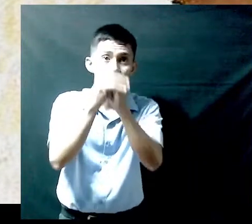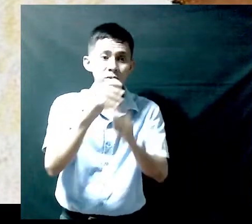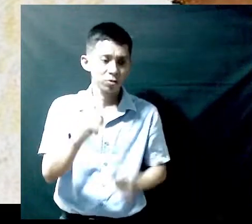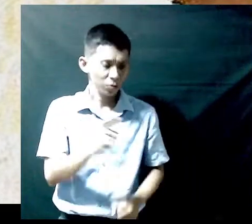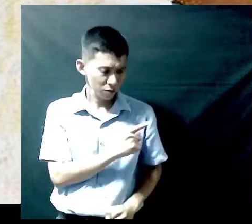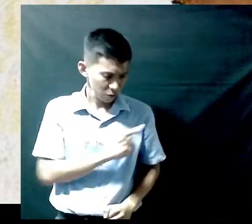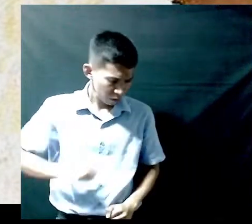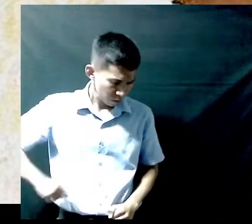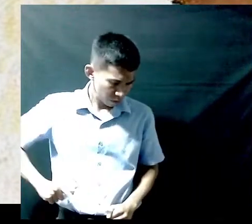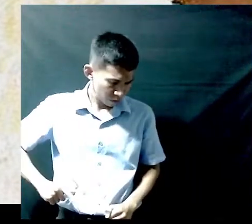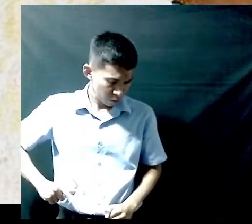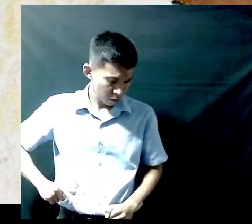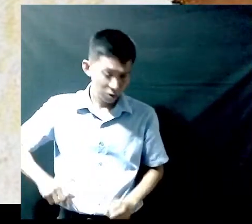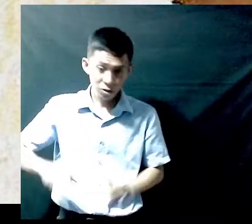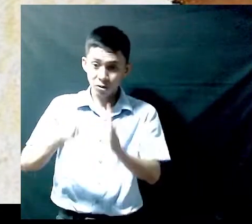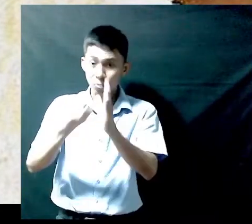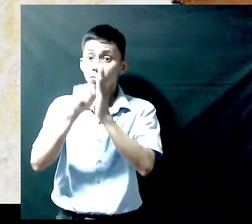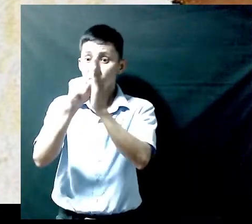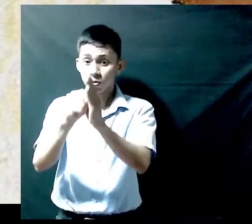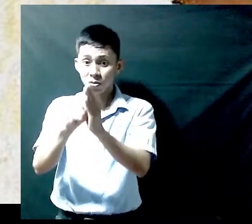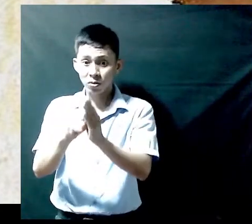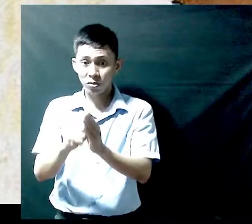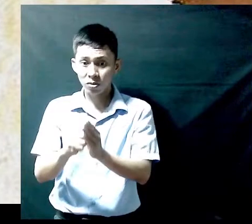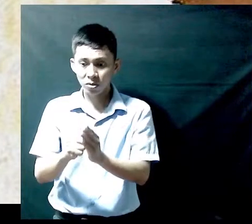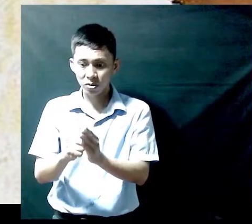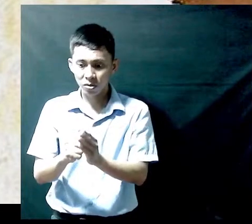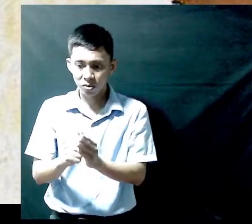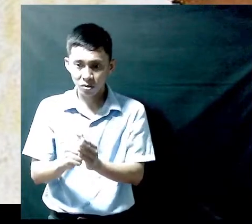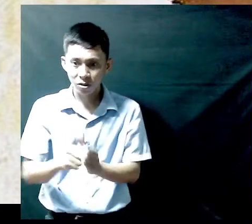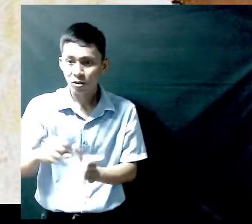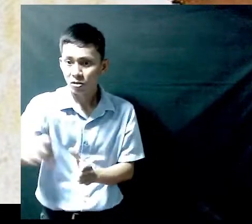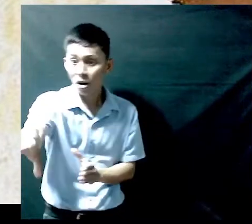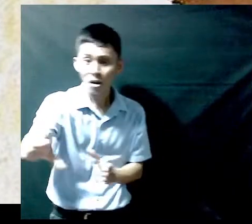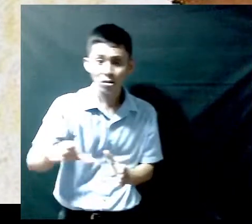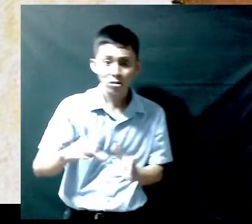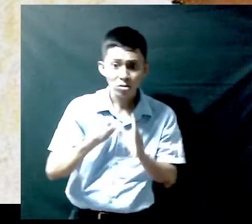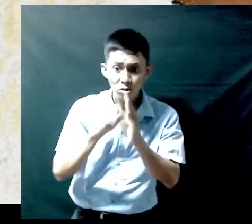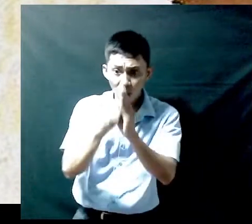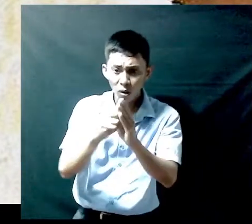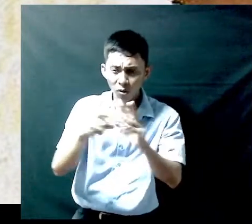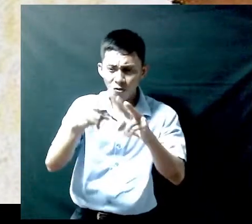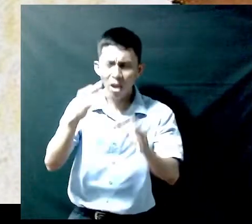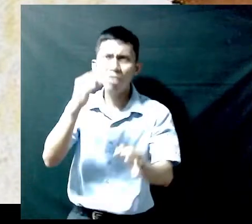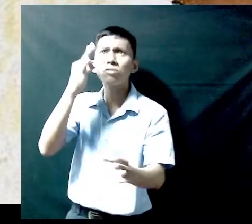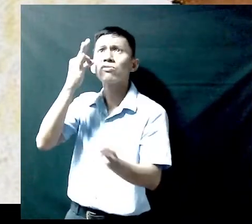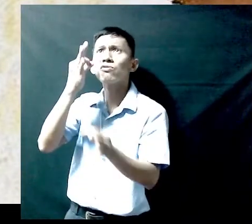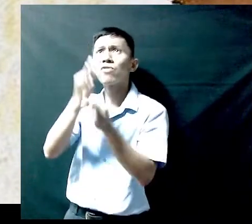ko sa kanya? Samuel was dedicated to the Lord.